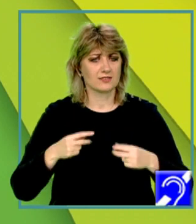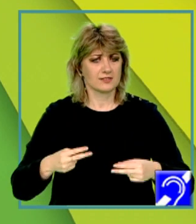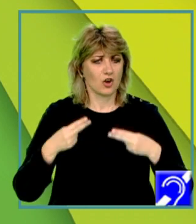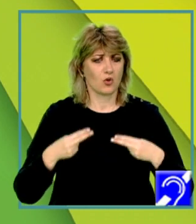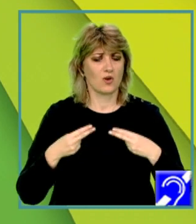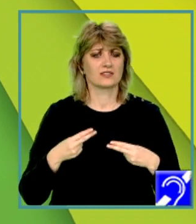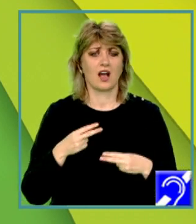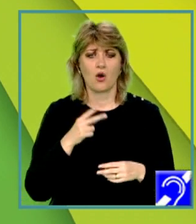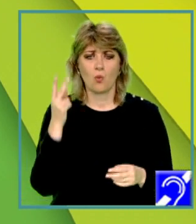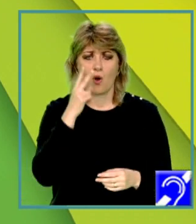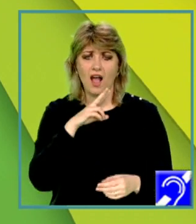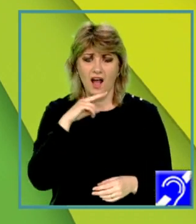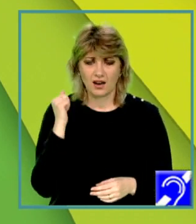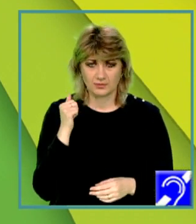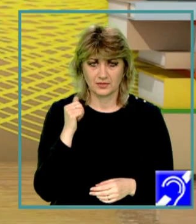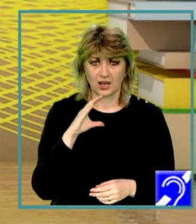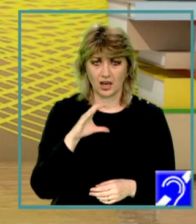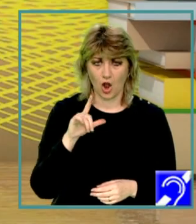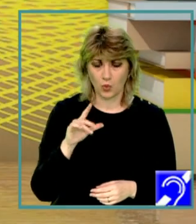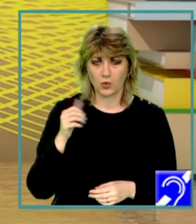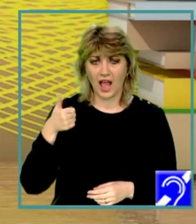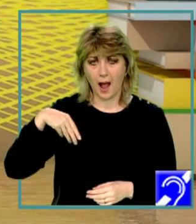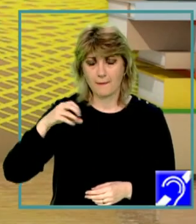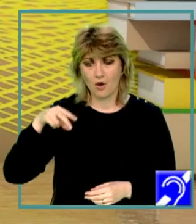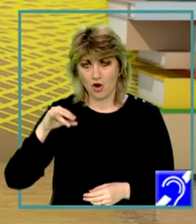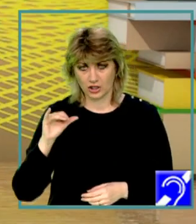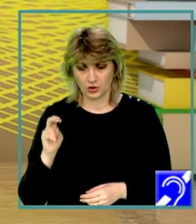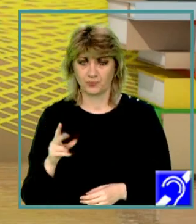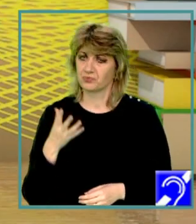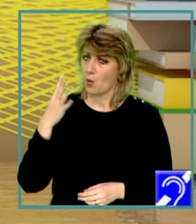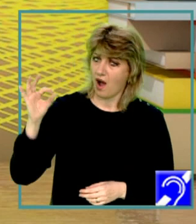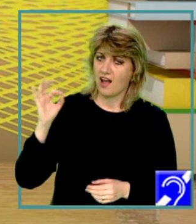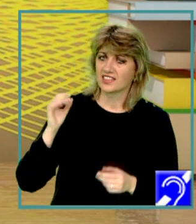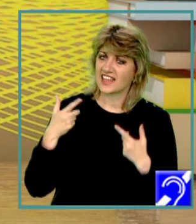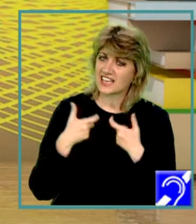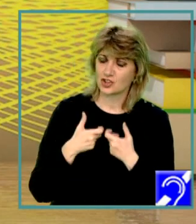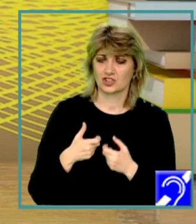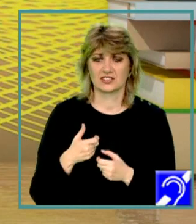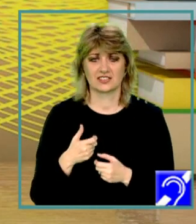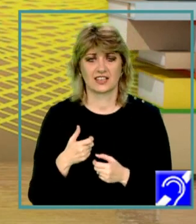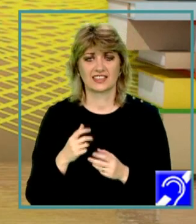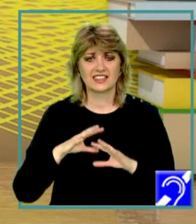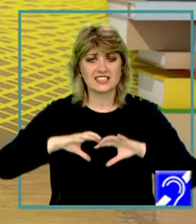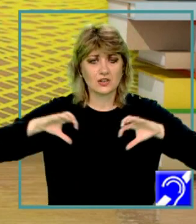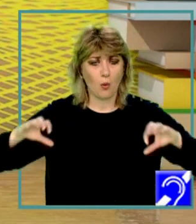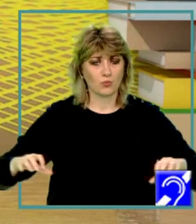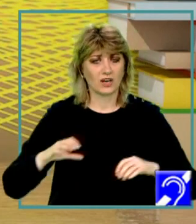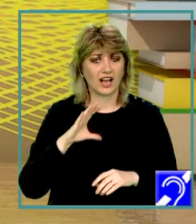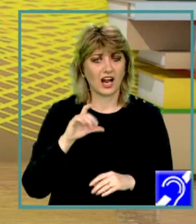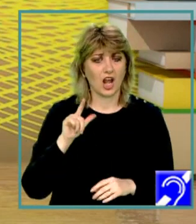albă clorura de amoniu mult aplicație este descompunerea cloratului de potasiu